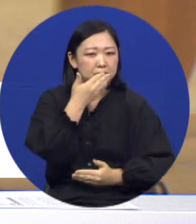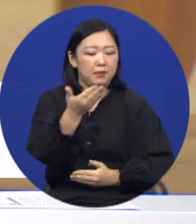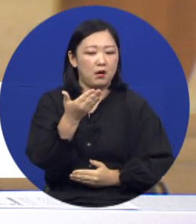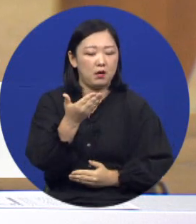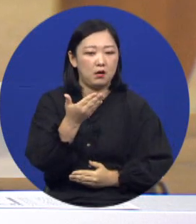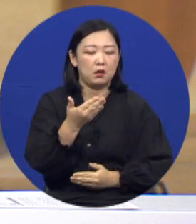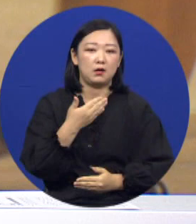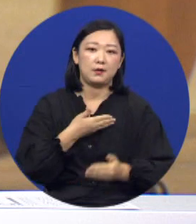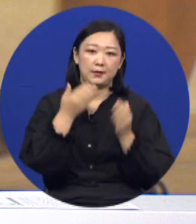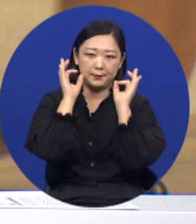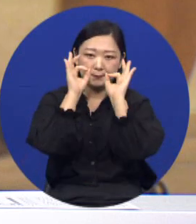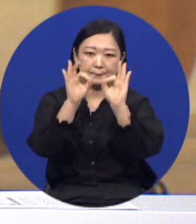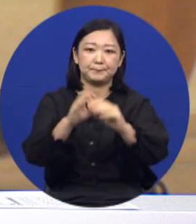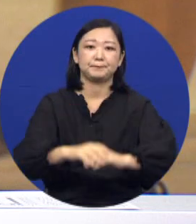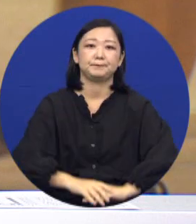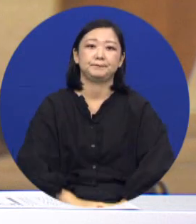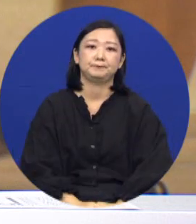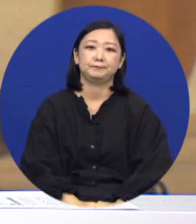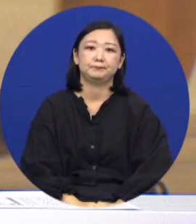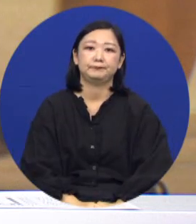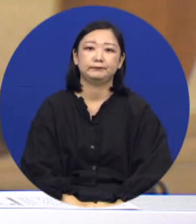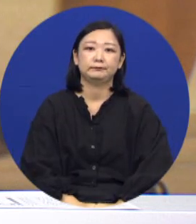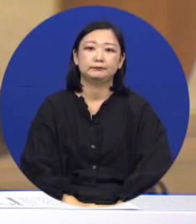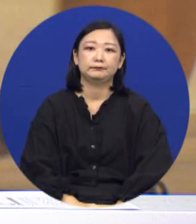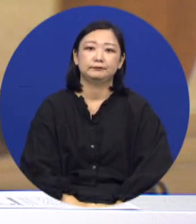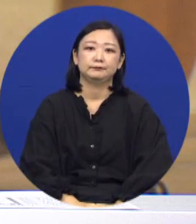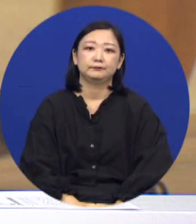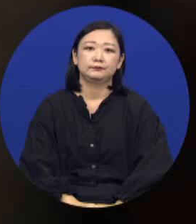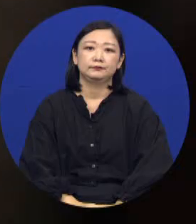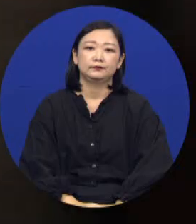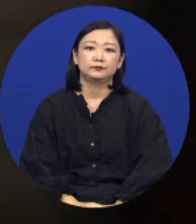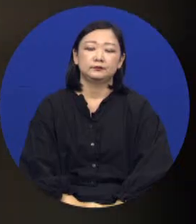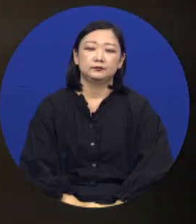것인지 김찬현 기자가 보도합니다.